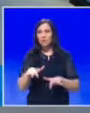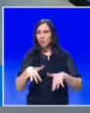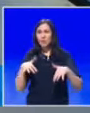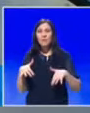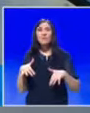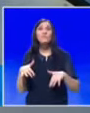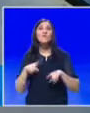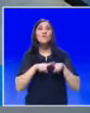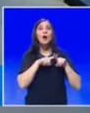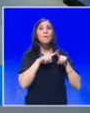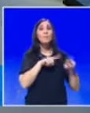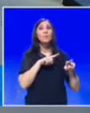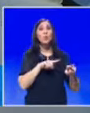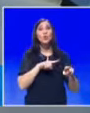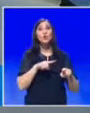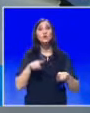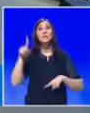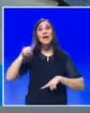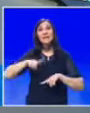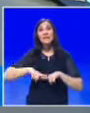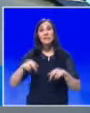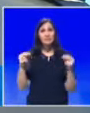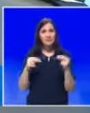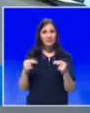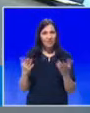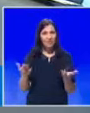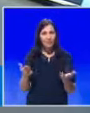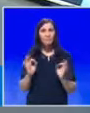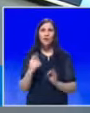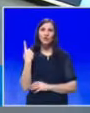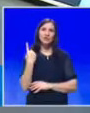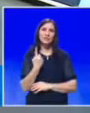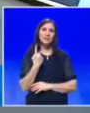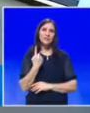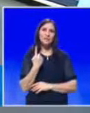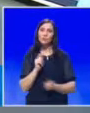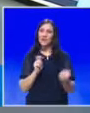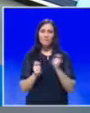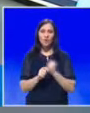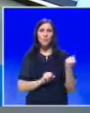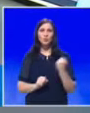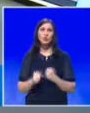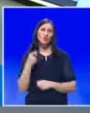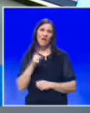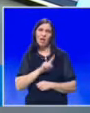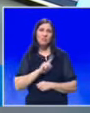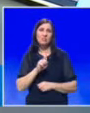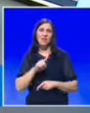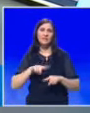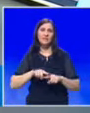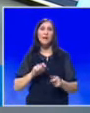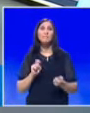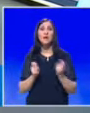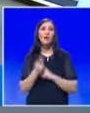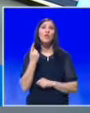в прокурорската и в съдебния съвет. Така че само с реформата в Конституцията това не е съдебна